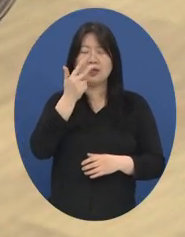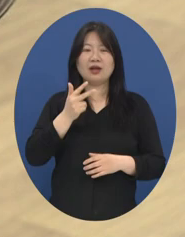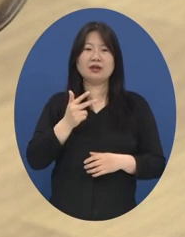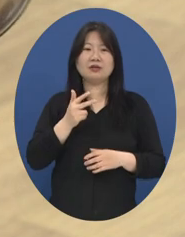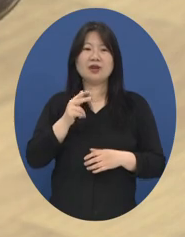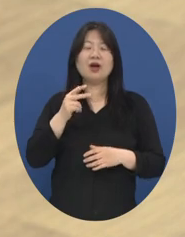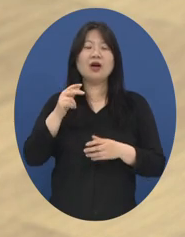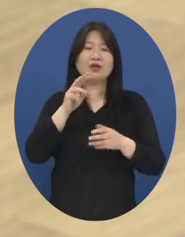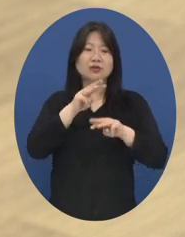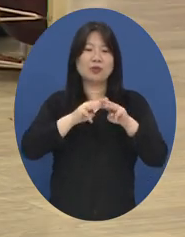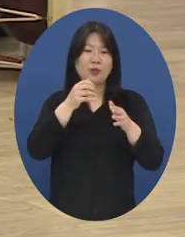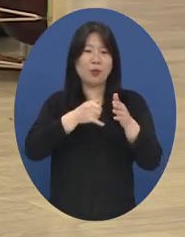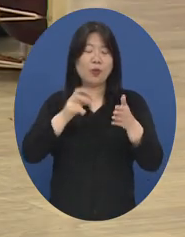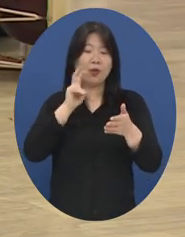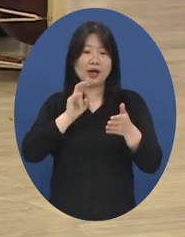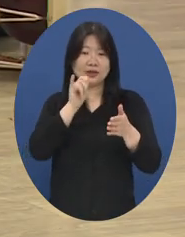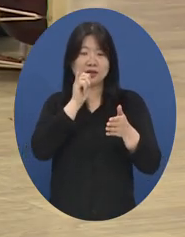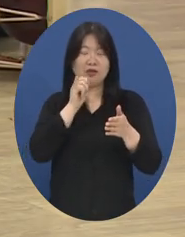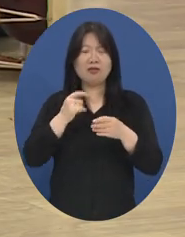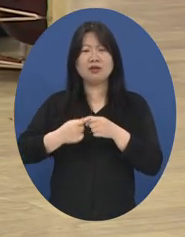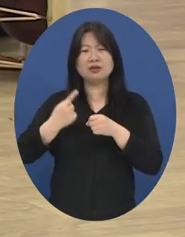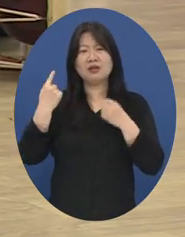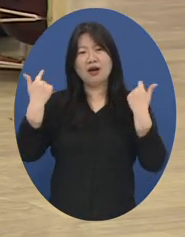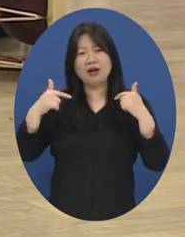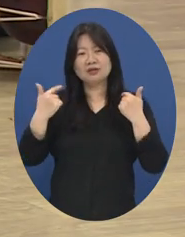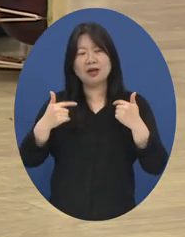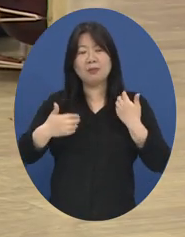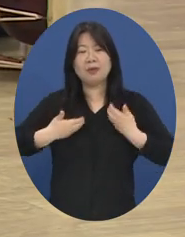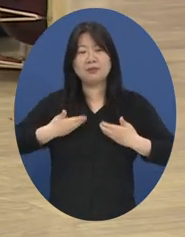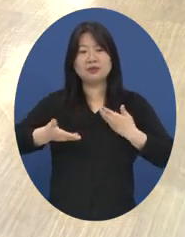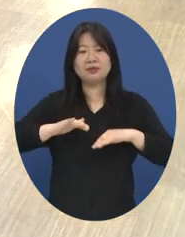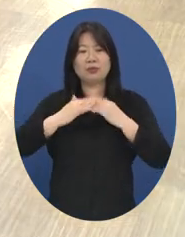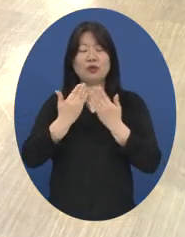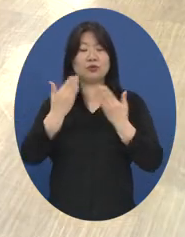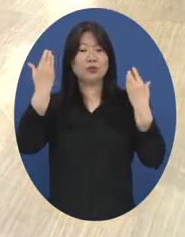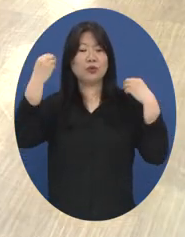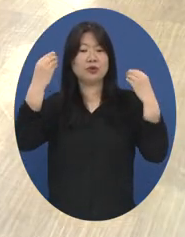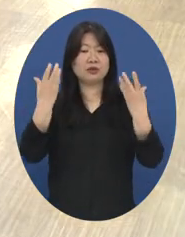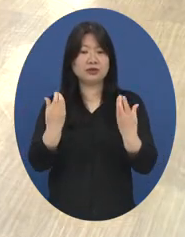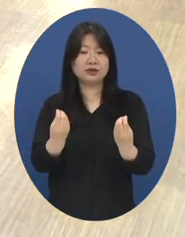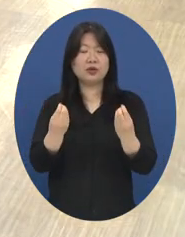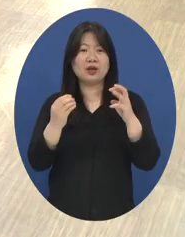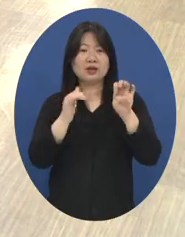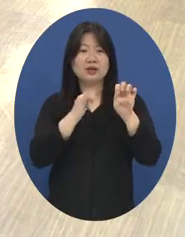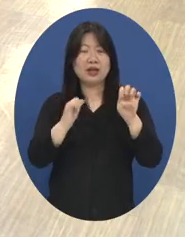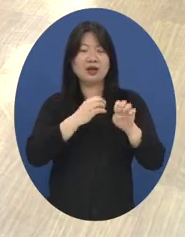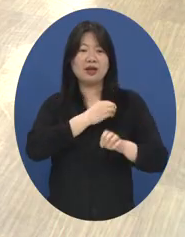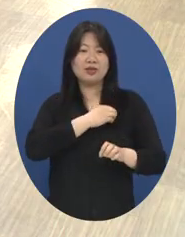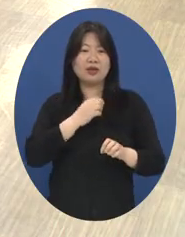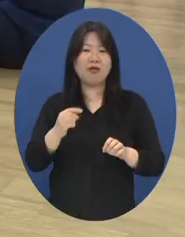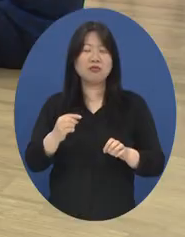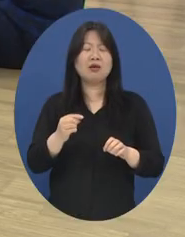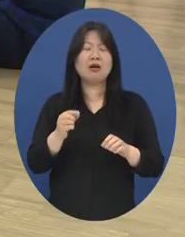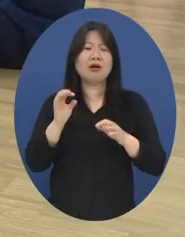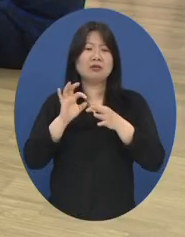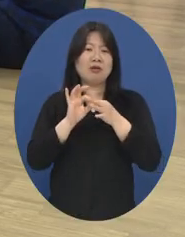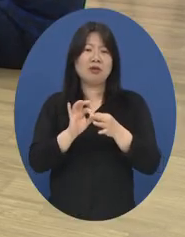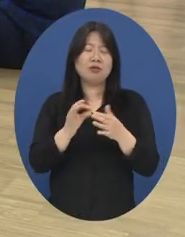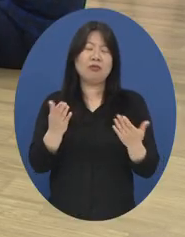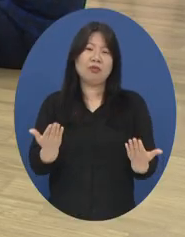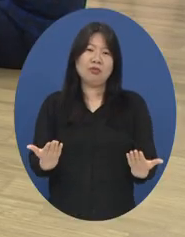때지만 올해는 코로나19 탓에 모든 공연이 취소됐습니다. 40여 명의 단원들은 기약 없는 휴직에